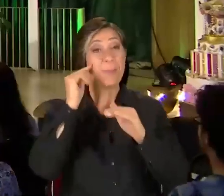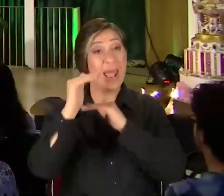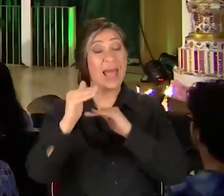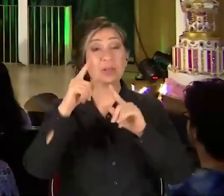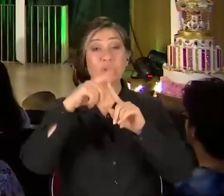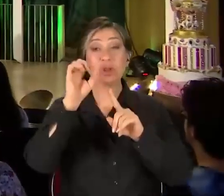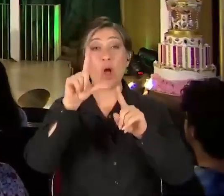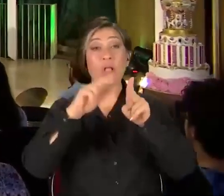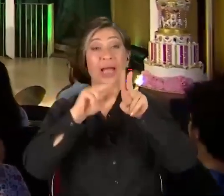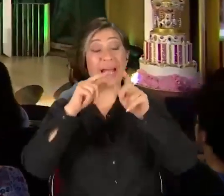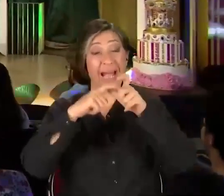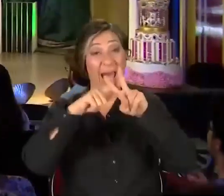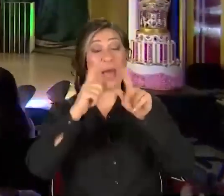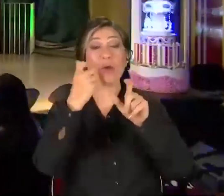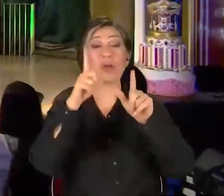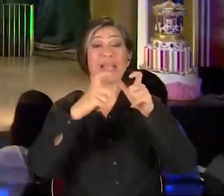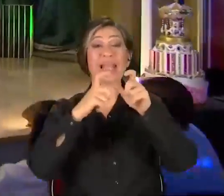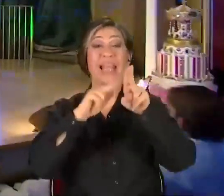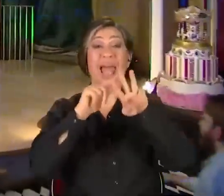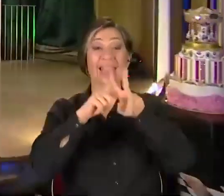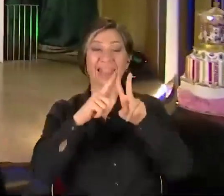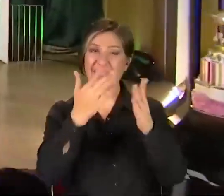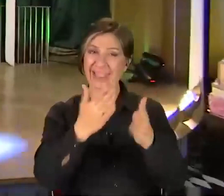beyler, Tolga Üken.